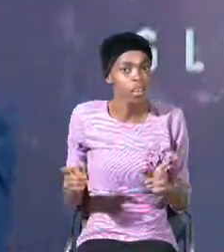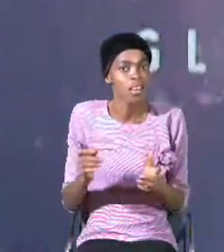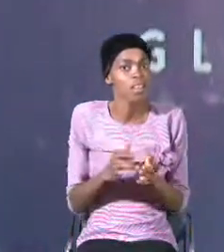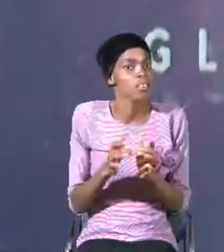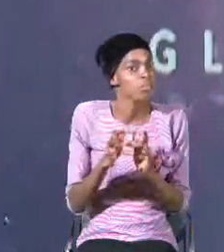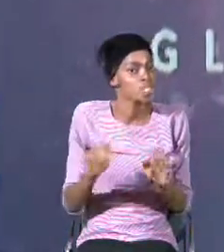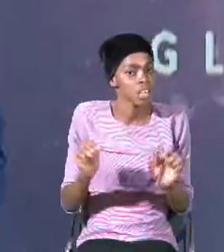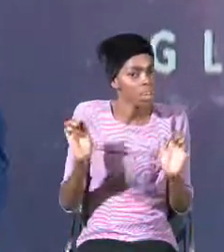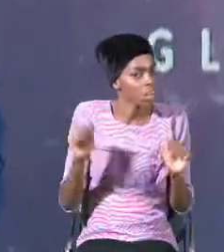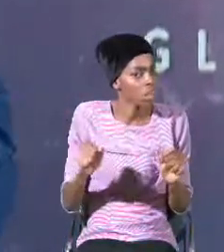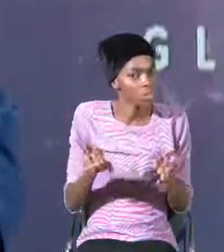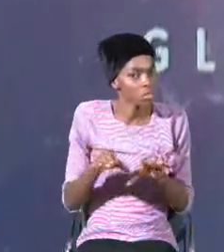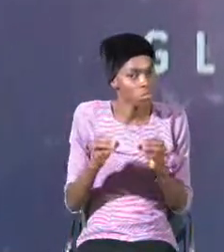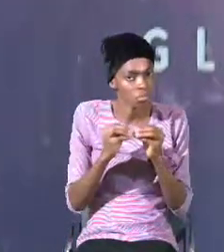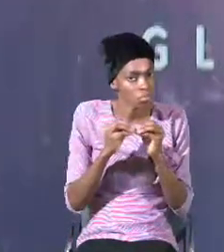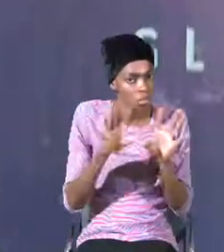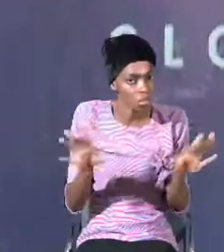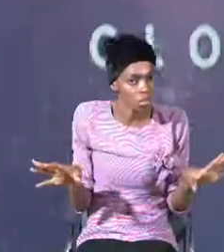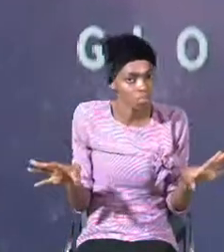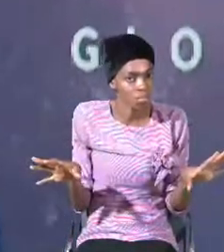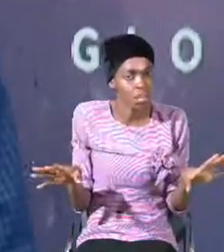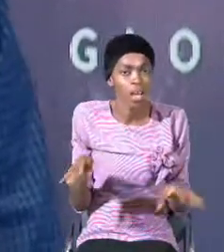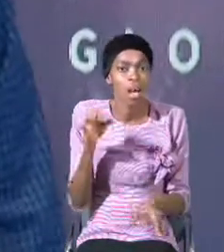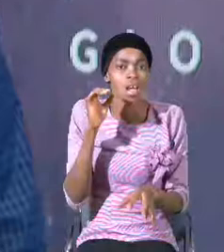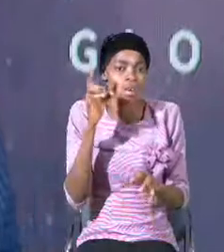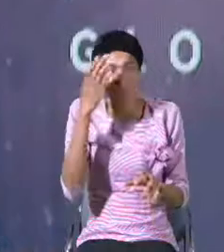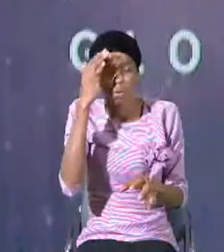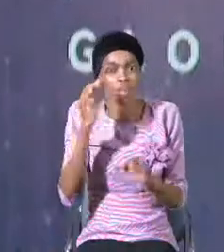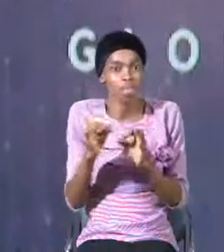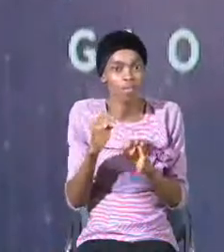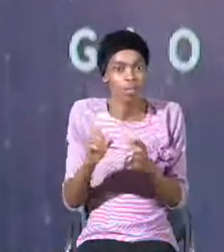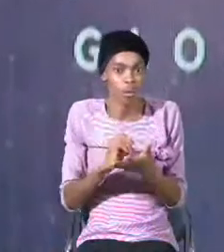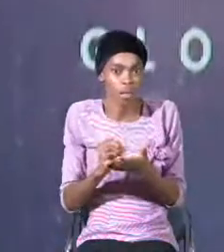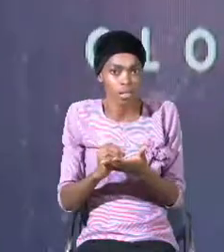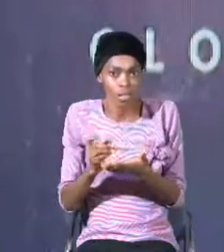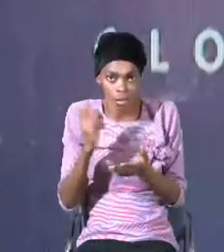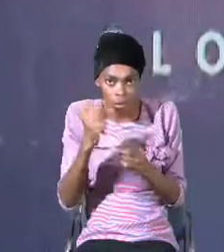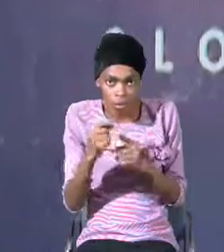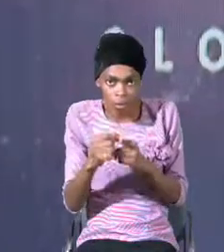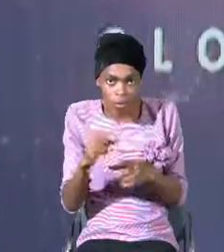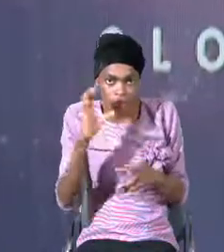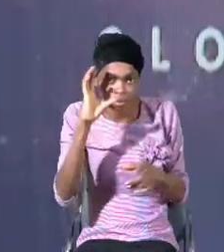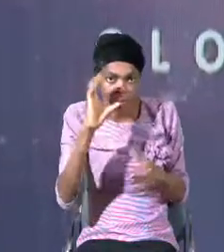le chrétien ne peut rien faire. Si vous écrivez ce mot chrétien,